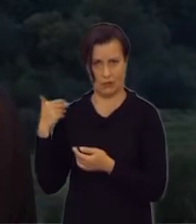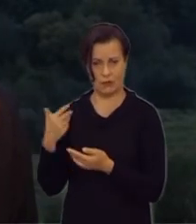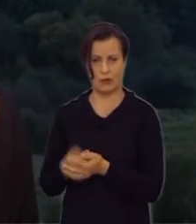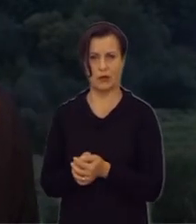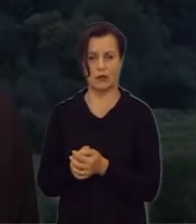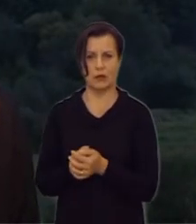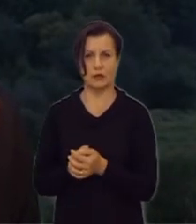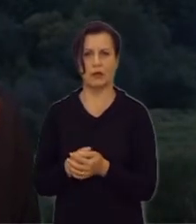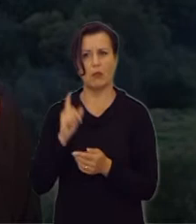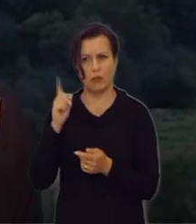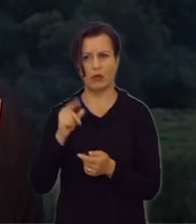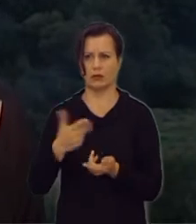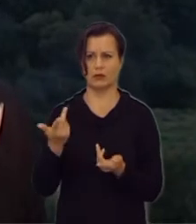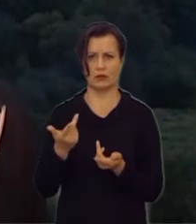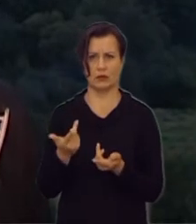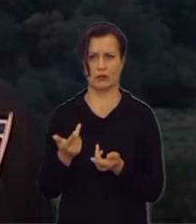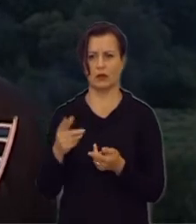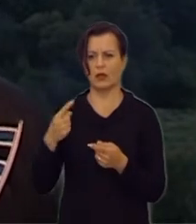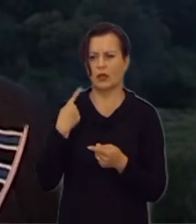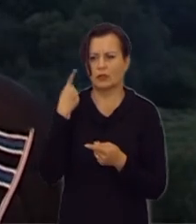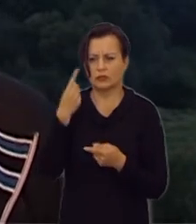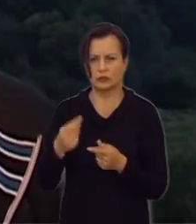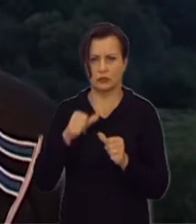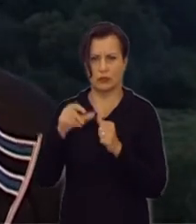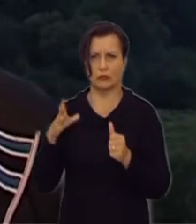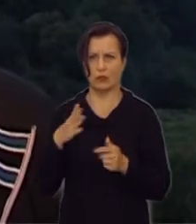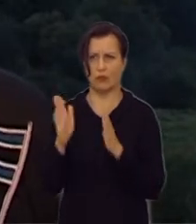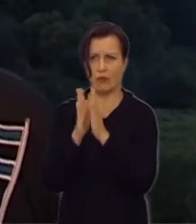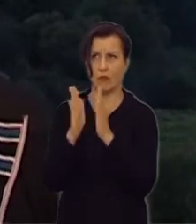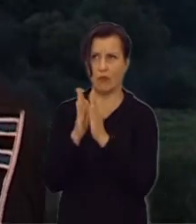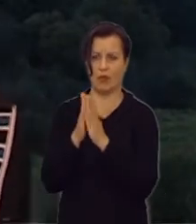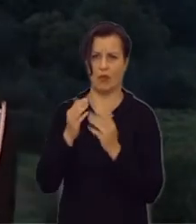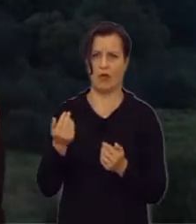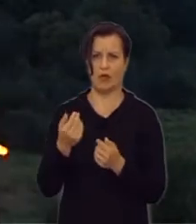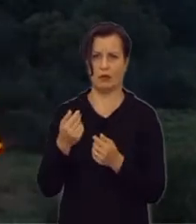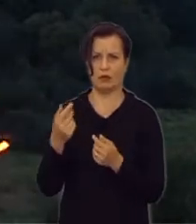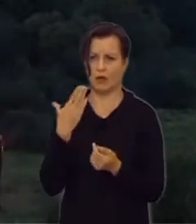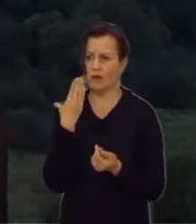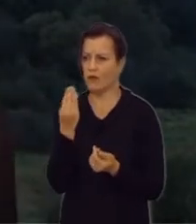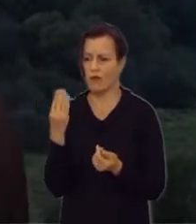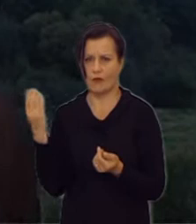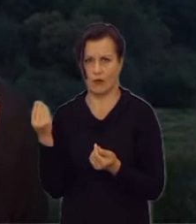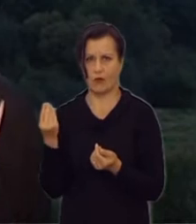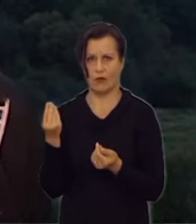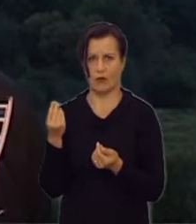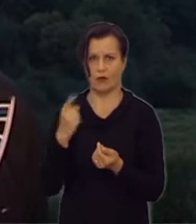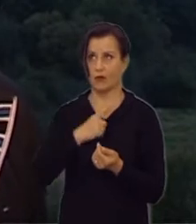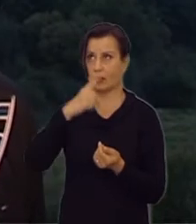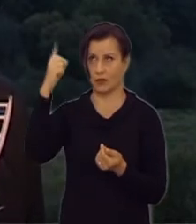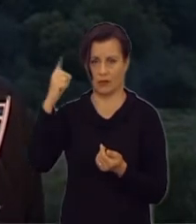ilgai apie šimtmetį meldėsi netgi savo tiem dievam. Bet ir dabar aš manau,